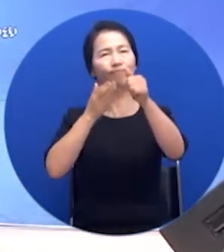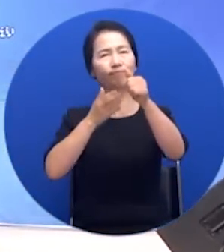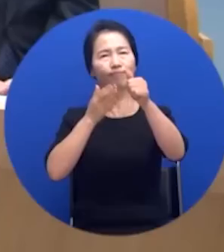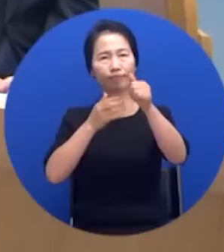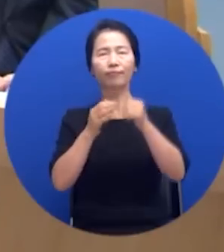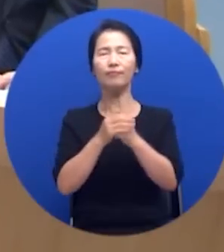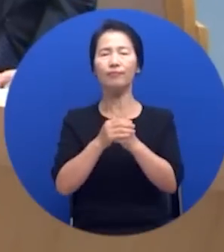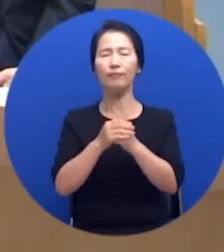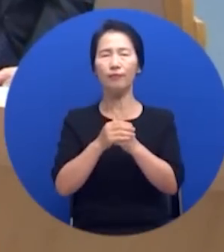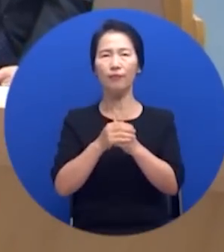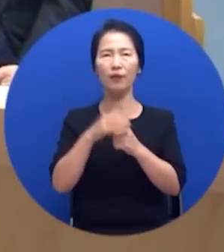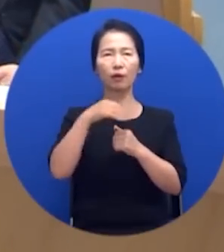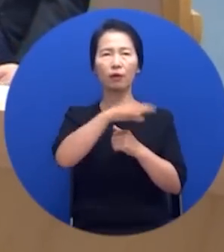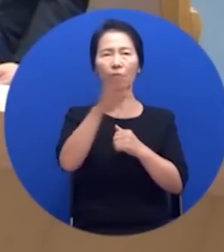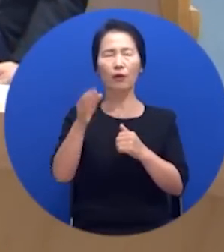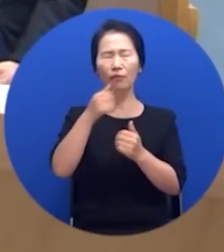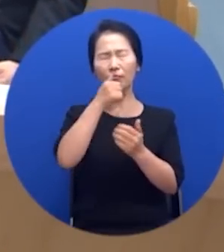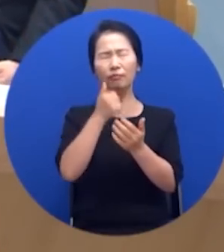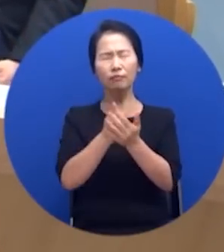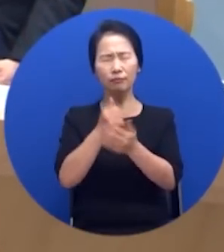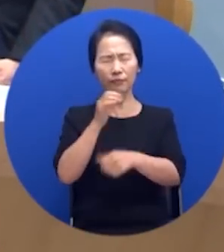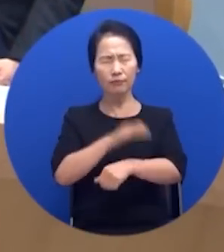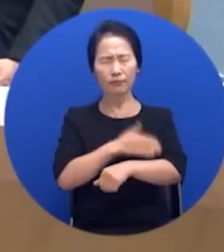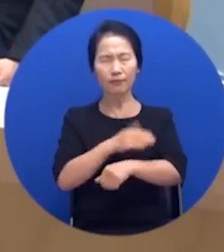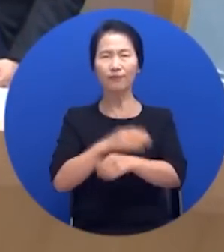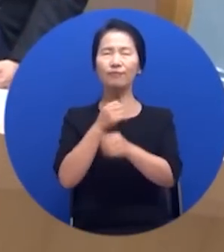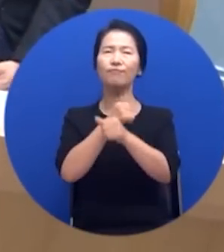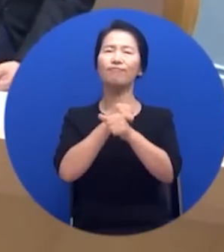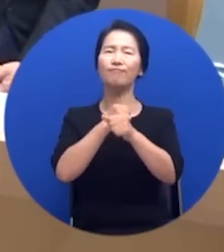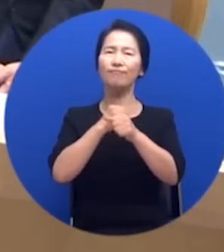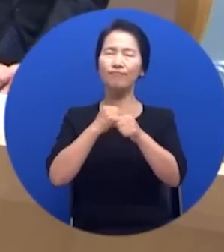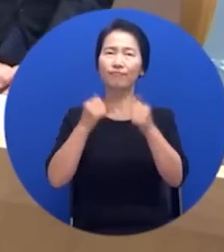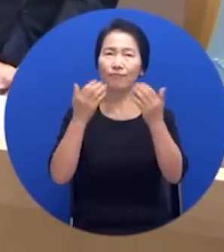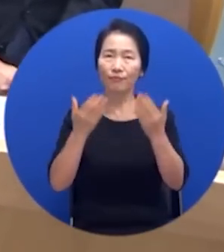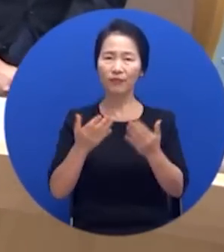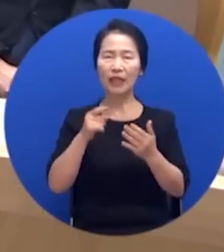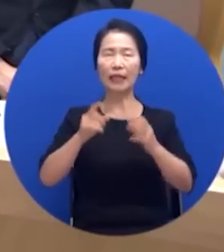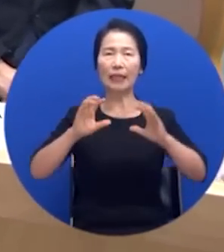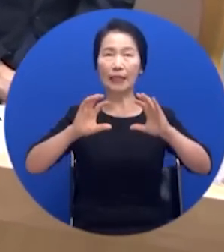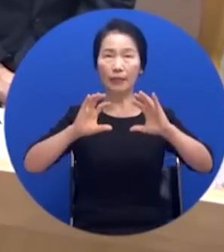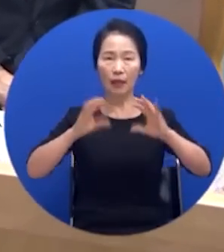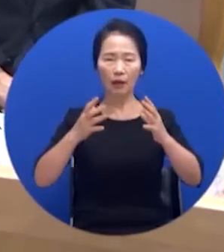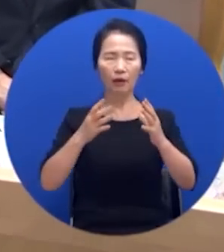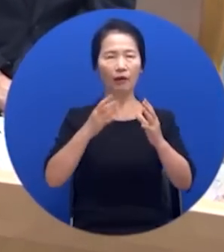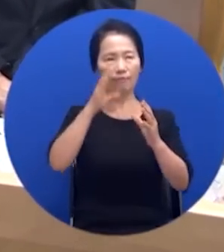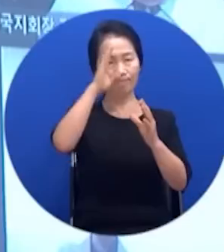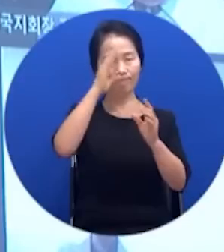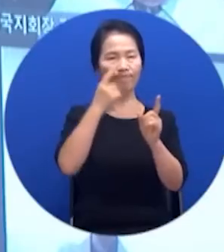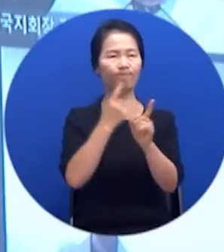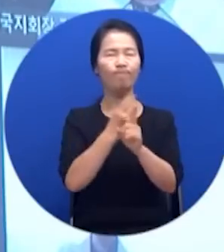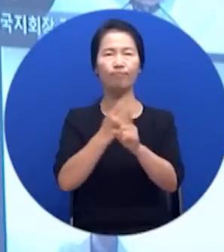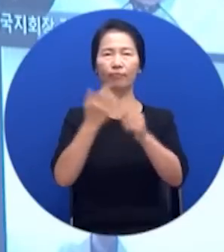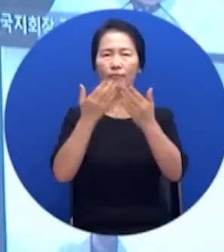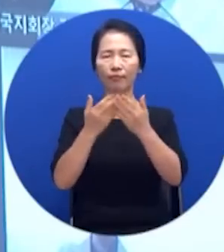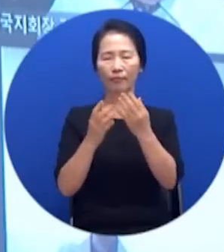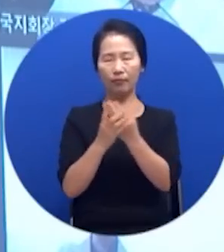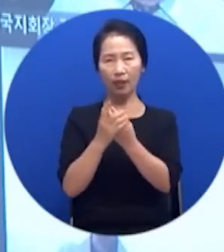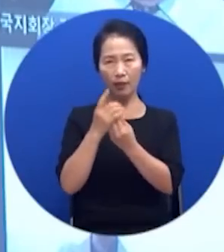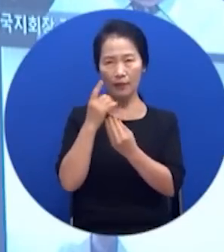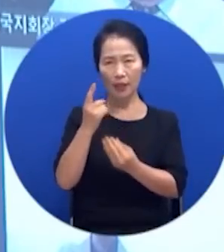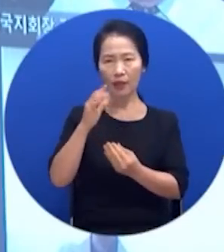우리의 죄가를 용서하여 주소서. 이 나라를 치유하여 주시고 하나 되게 하소서.